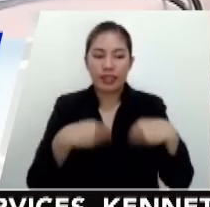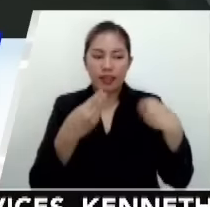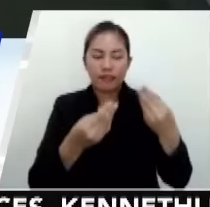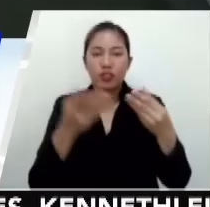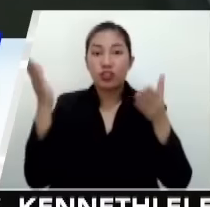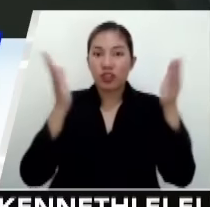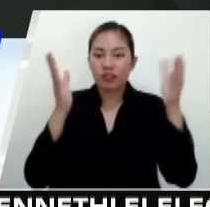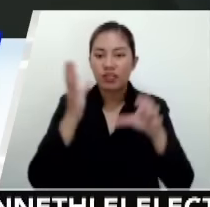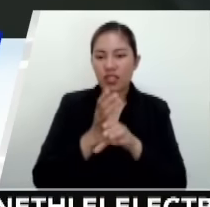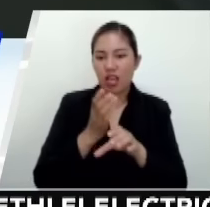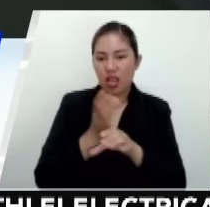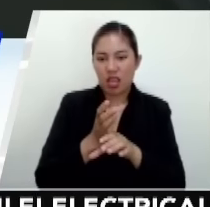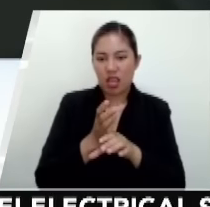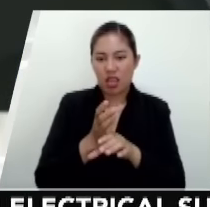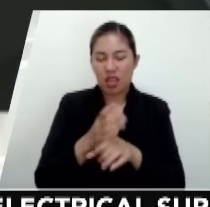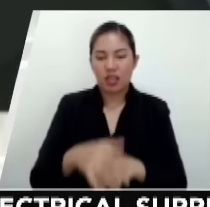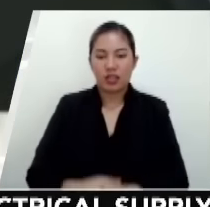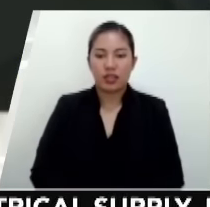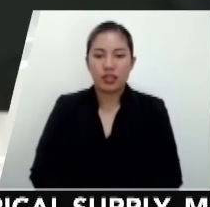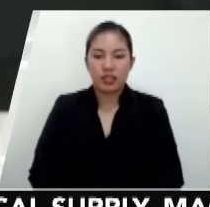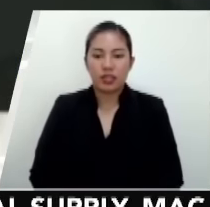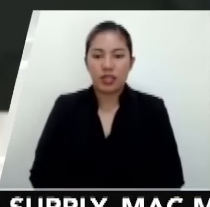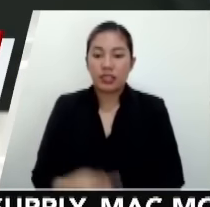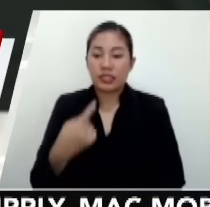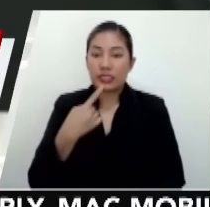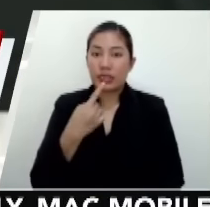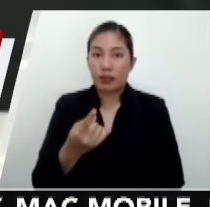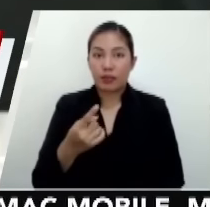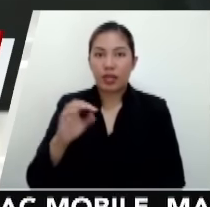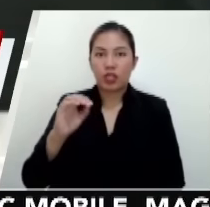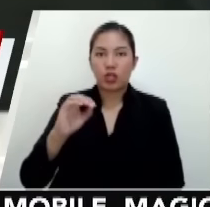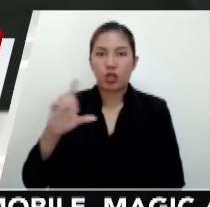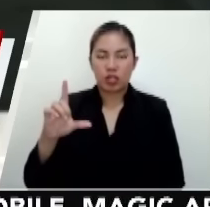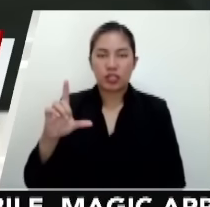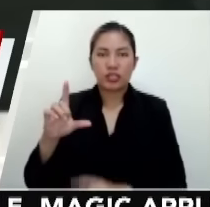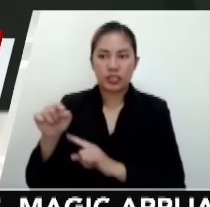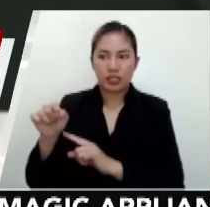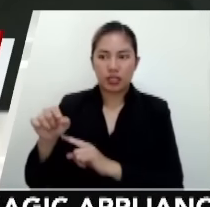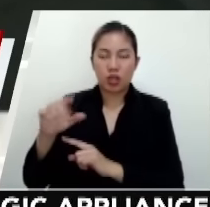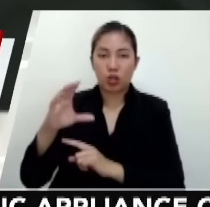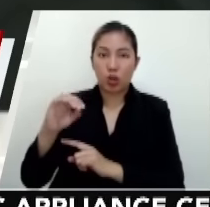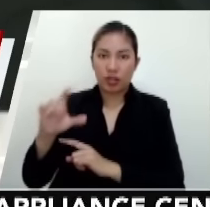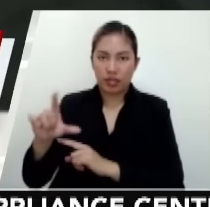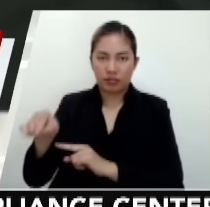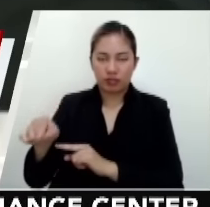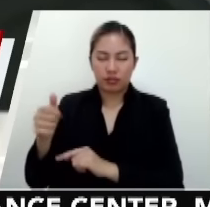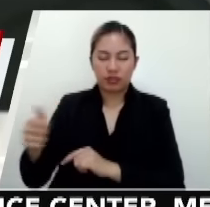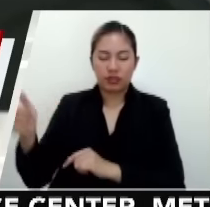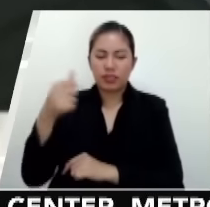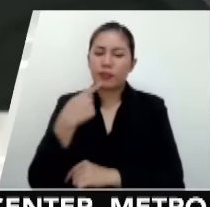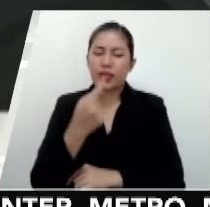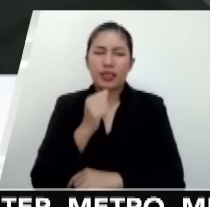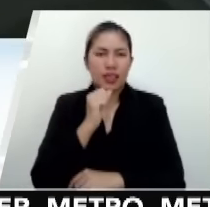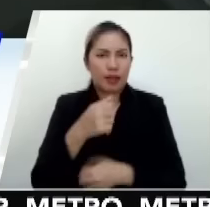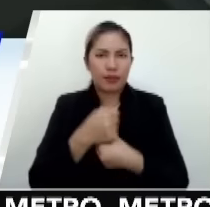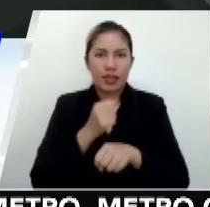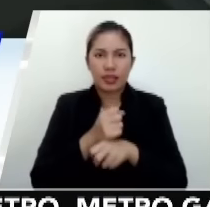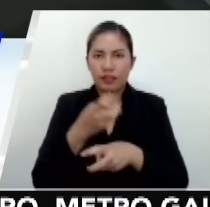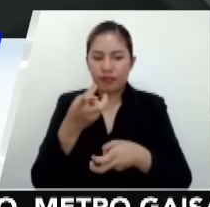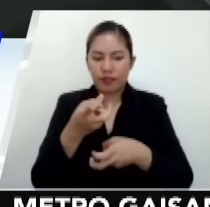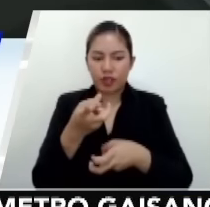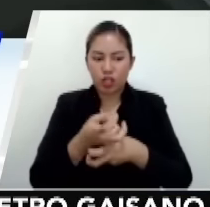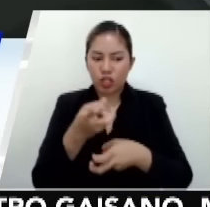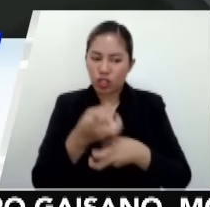Barayuga. Sinabi rin ni Colonel Leonardo na hindi kami mahihirapan sa pagsasagawa ng operasyon